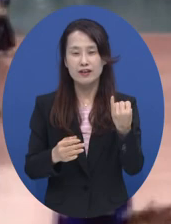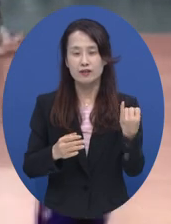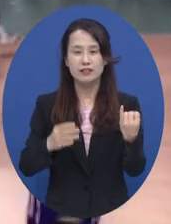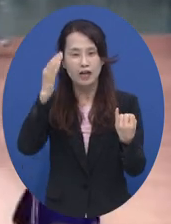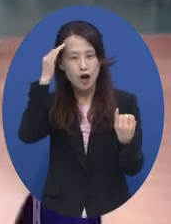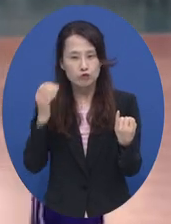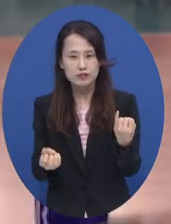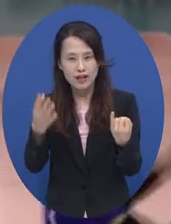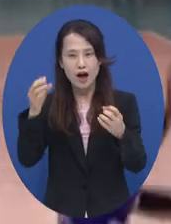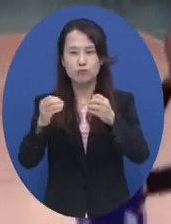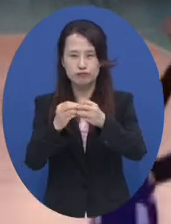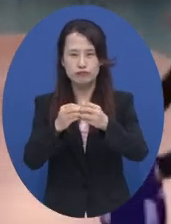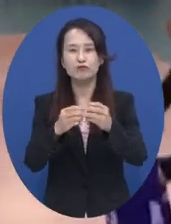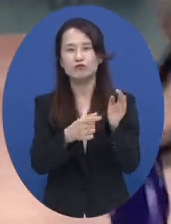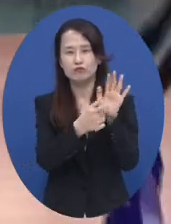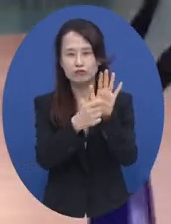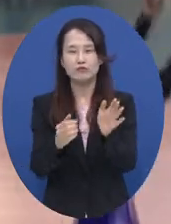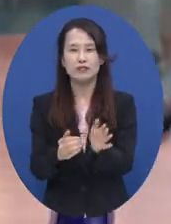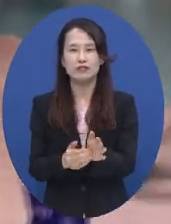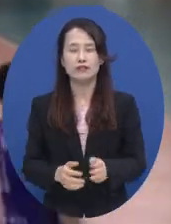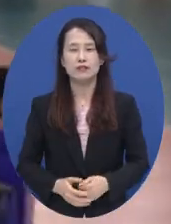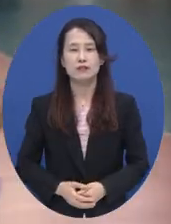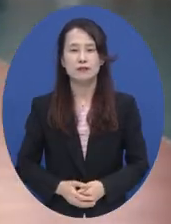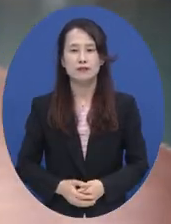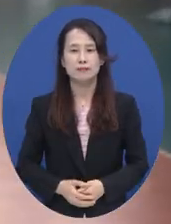승리하며 무승부를 기록했습니다